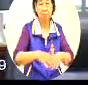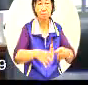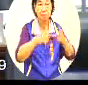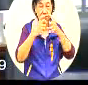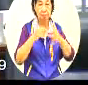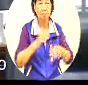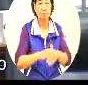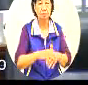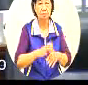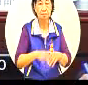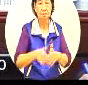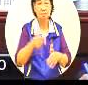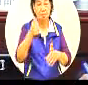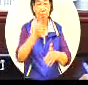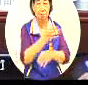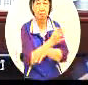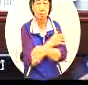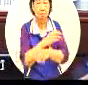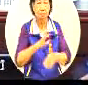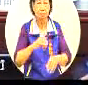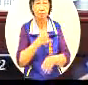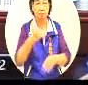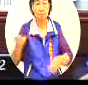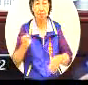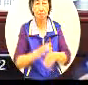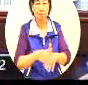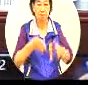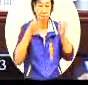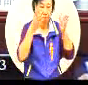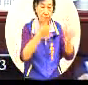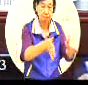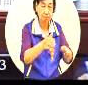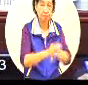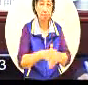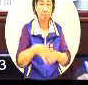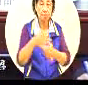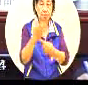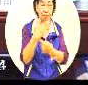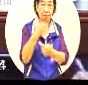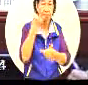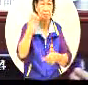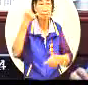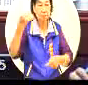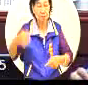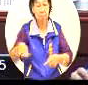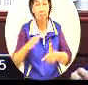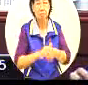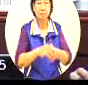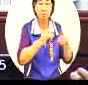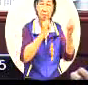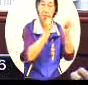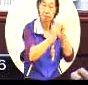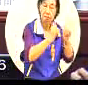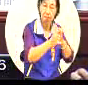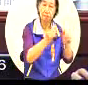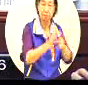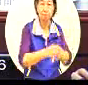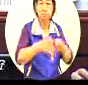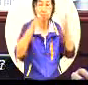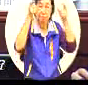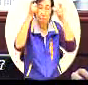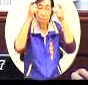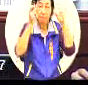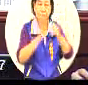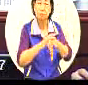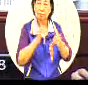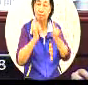员，谢谢陈议员刚这个方向，我认为旗津的住民跟我们每个高雄市民都是一样